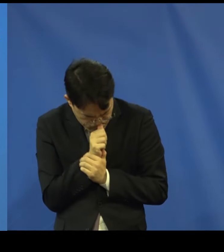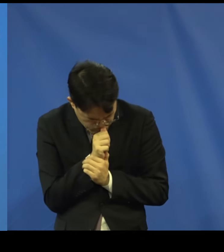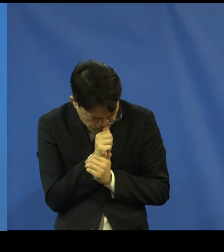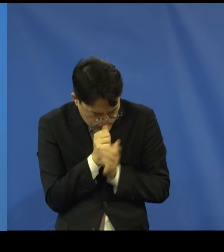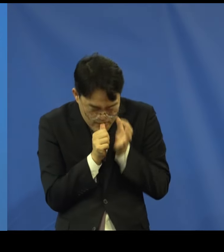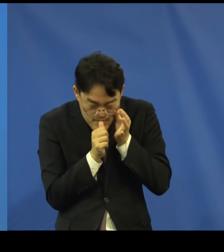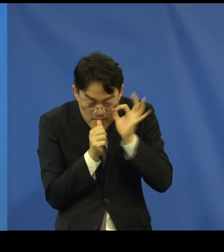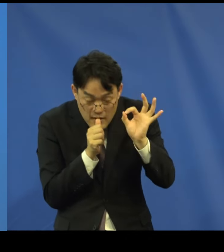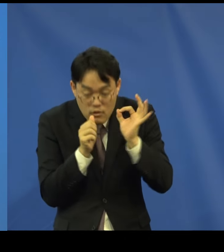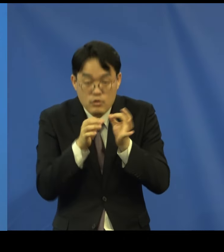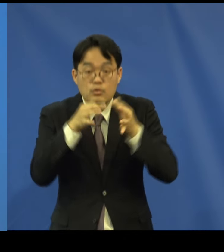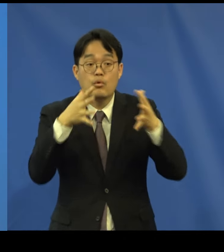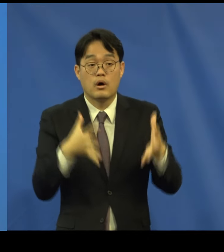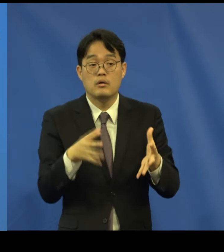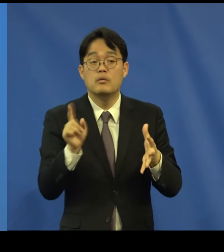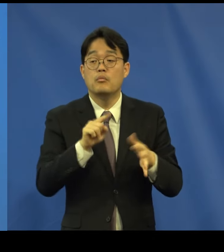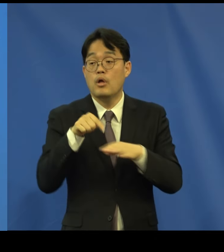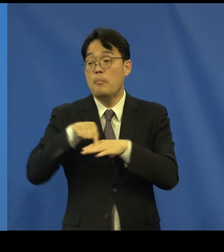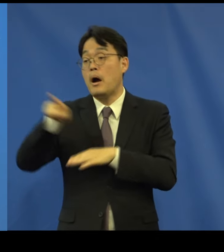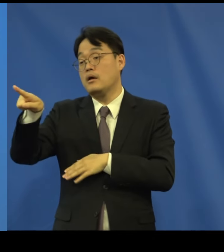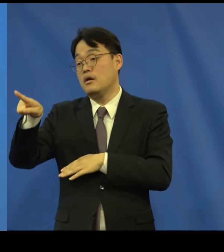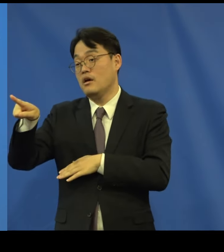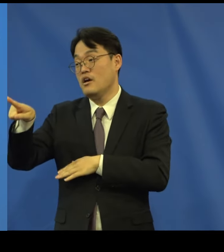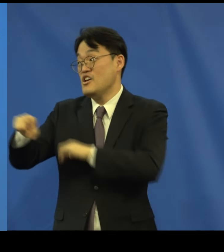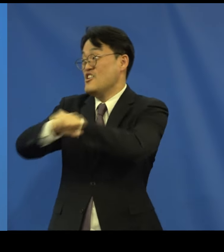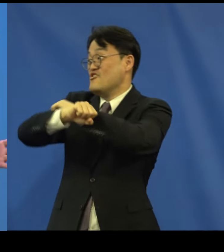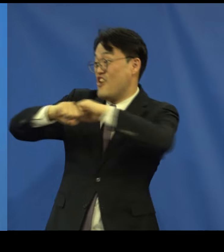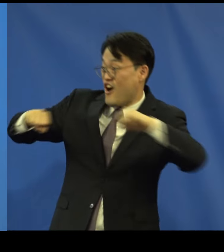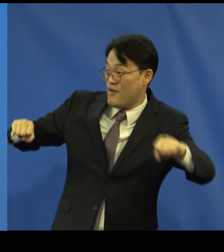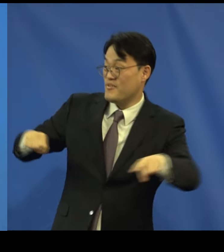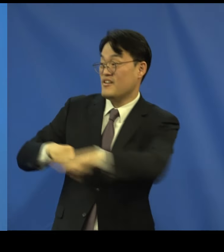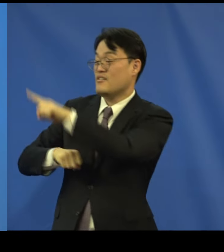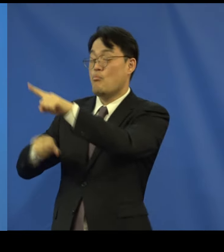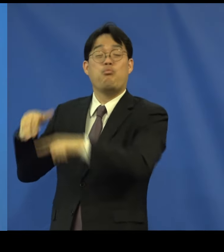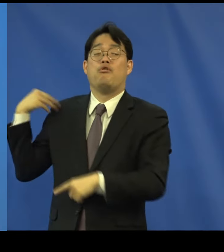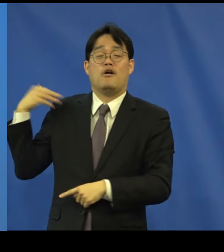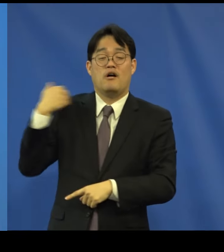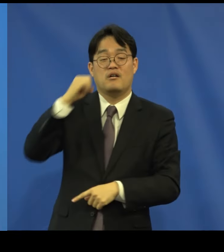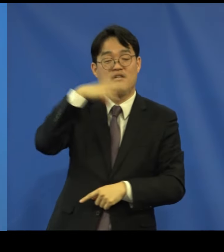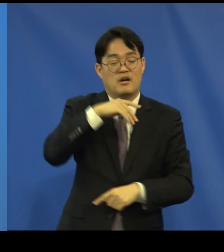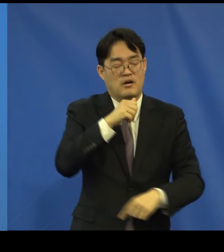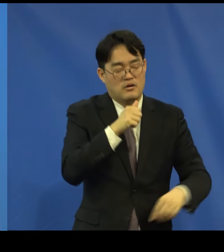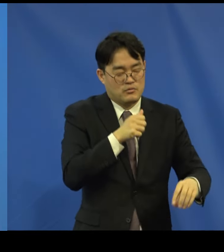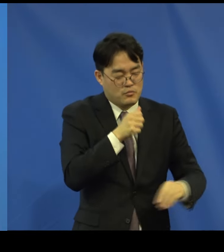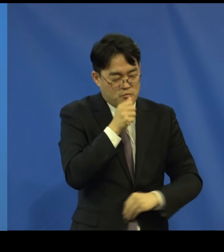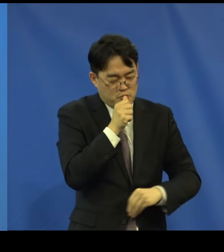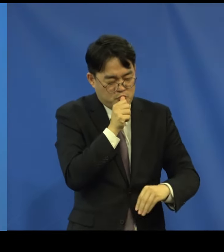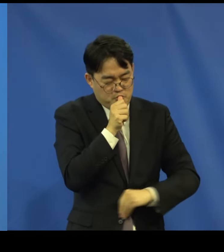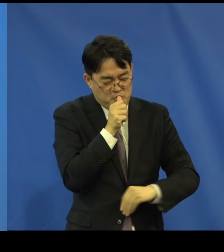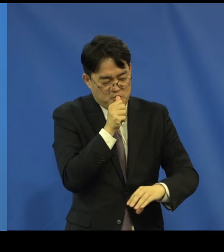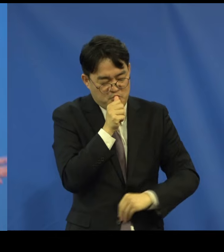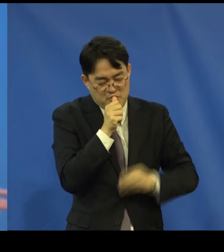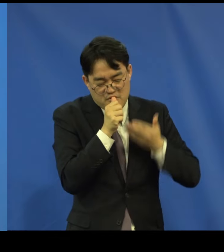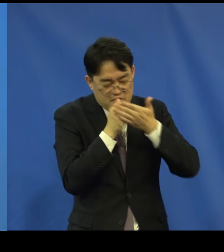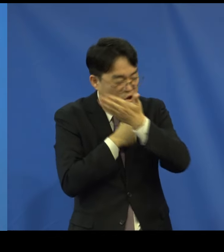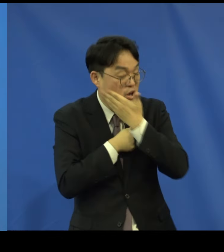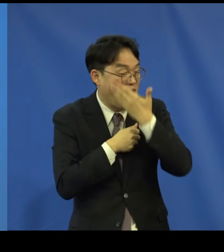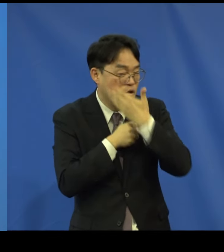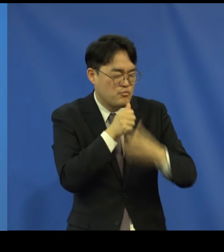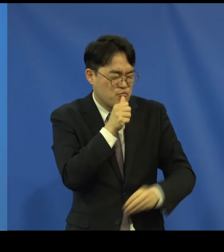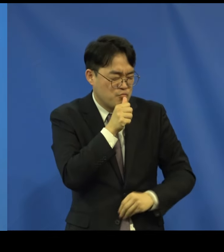10개월이 아니라 80년, 90년, 100년의 이 넓은 세계에 살아갈 수 있다는 세상이 존재한다는 걸